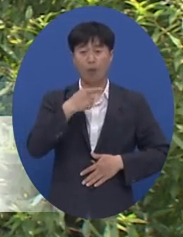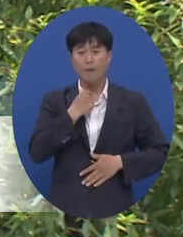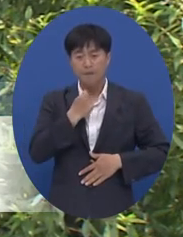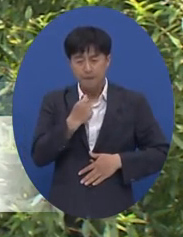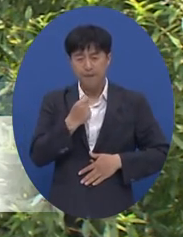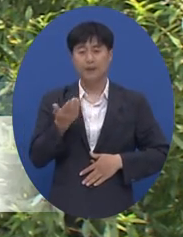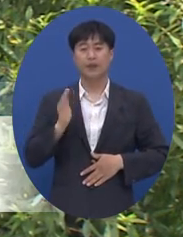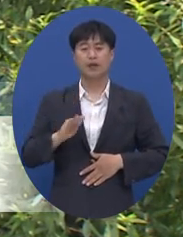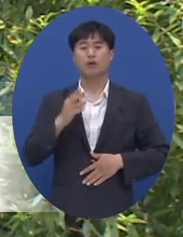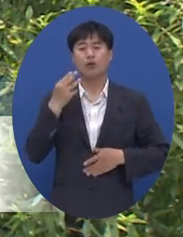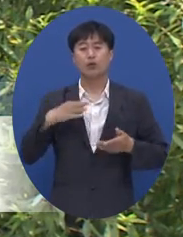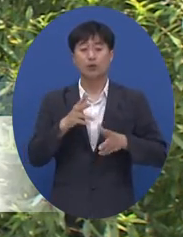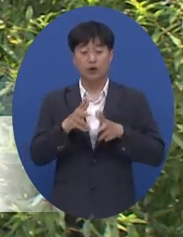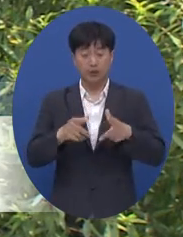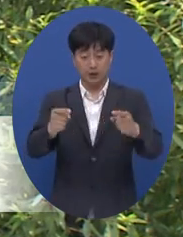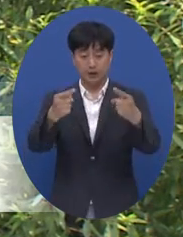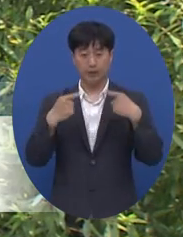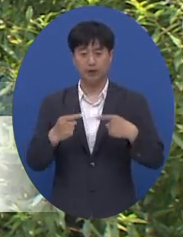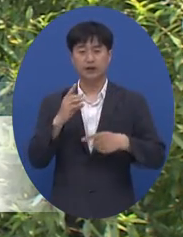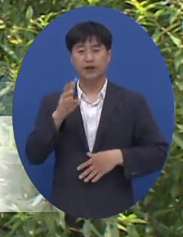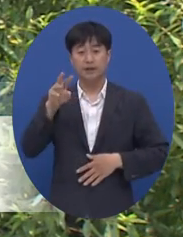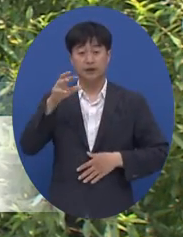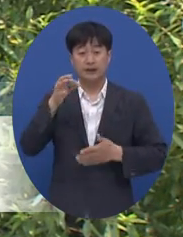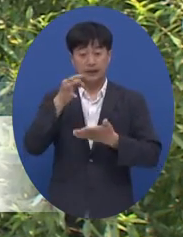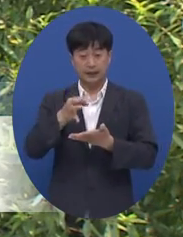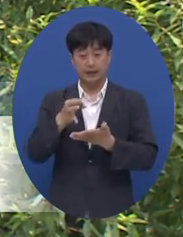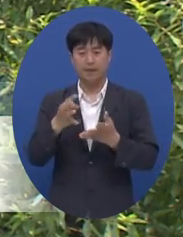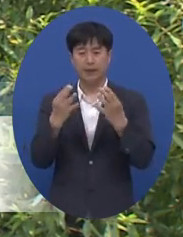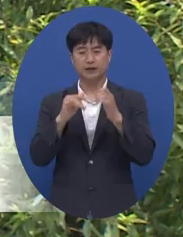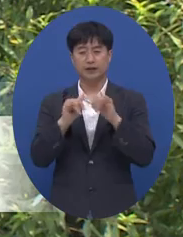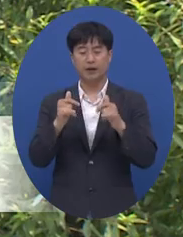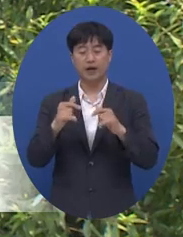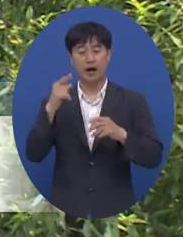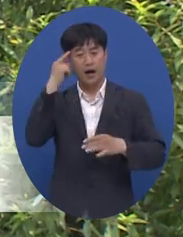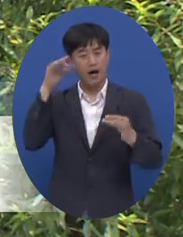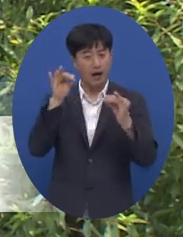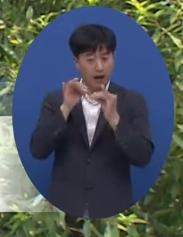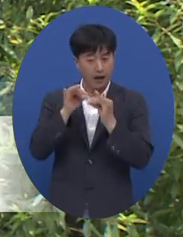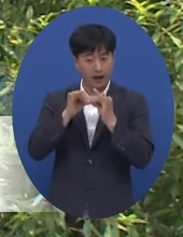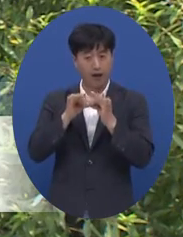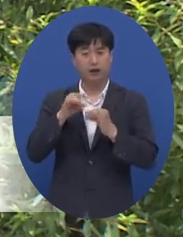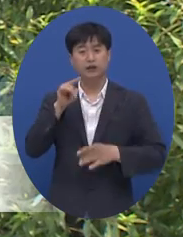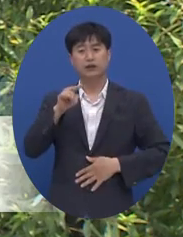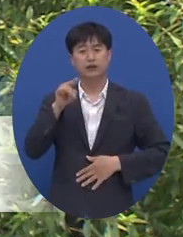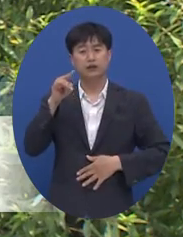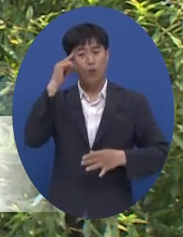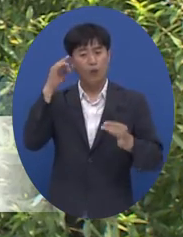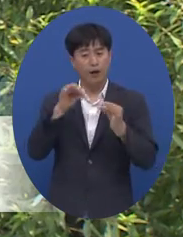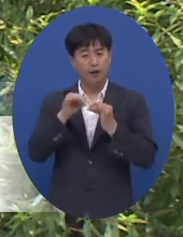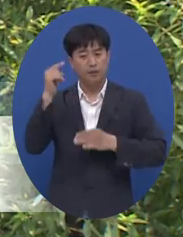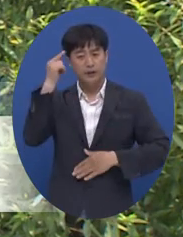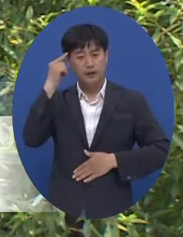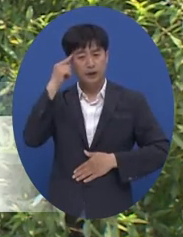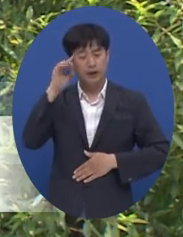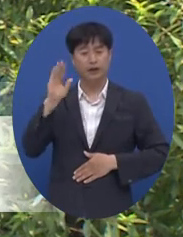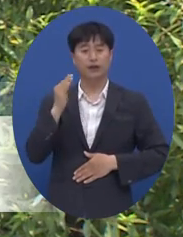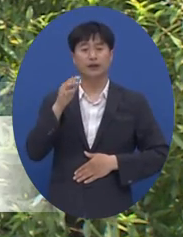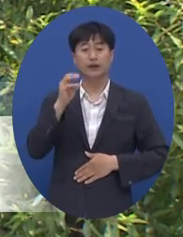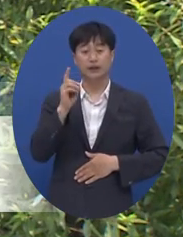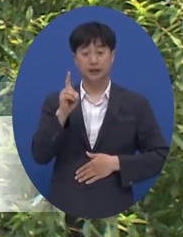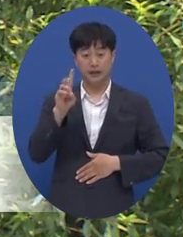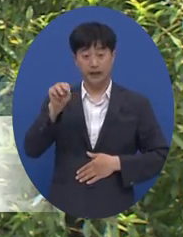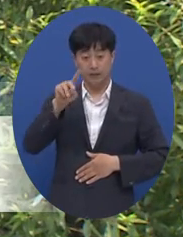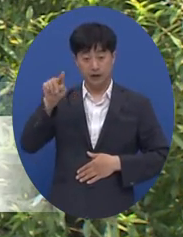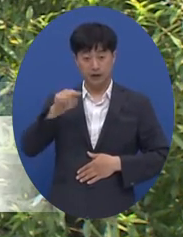사업으로 이렇게 참여를 하게 됐고 저는 게임즈의 가치를 이번에 많은 사람들과 공감을 하고 그 공감되고 뭔가 인식이